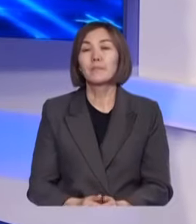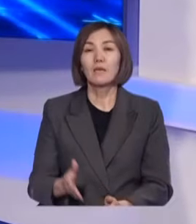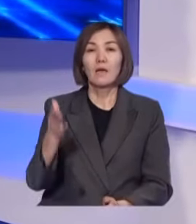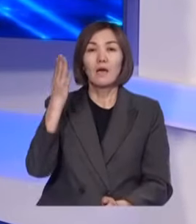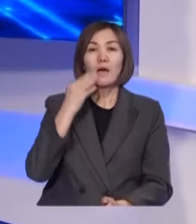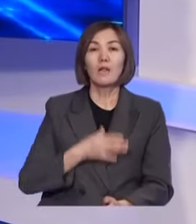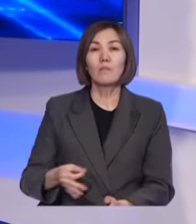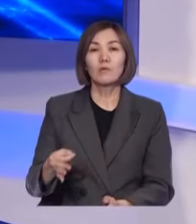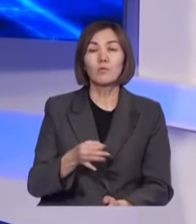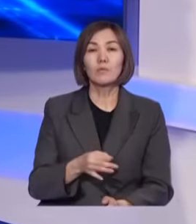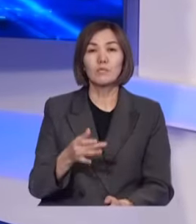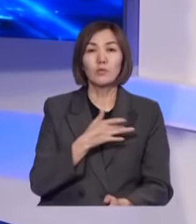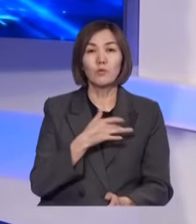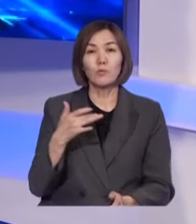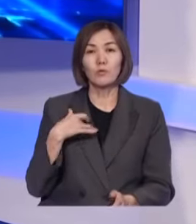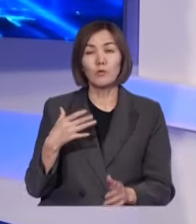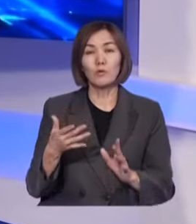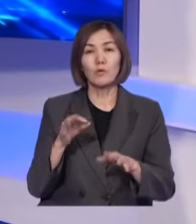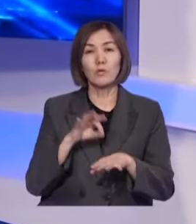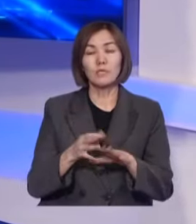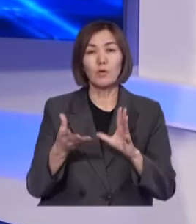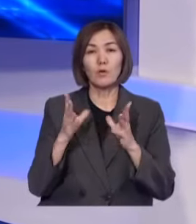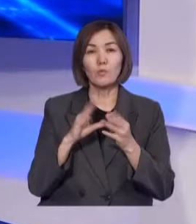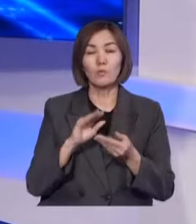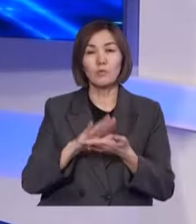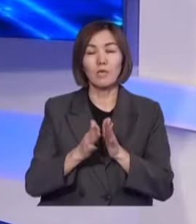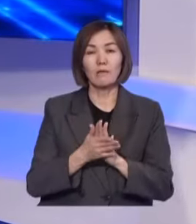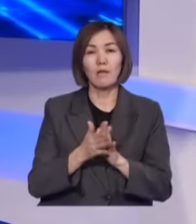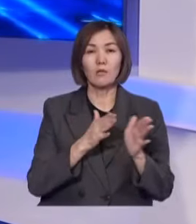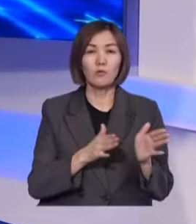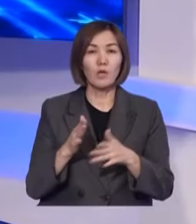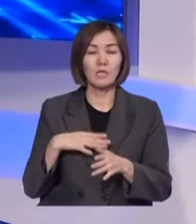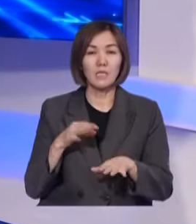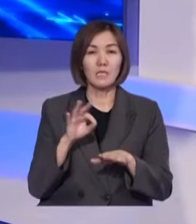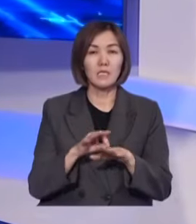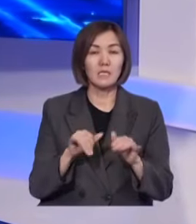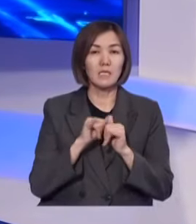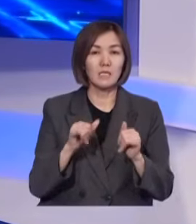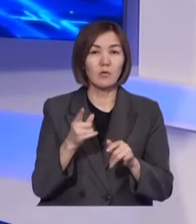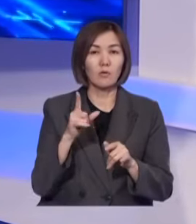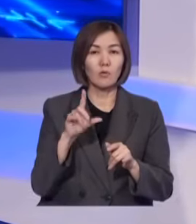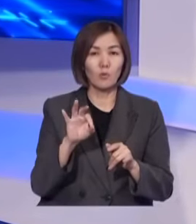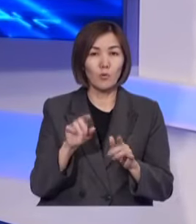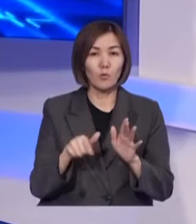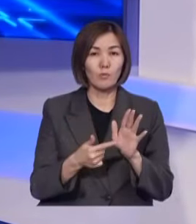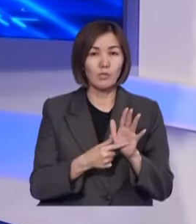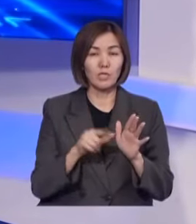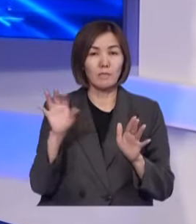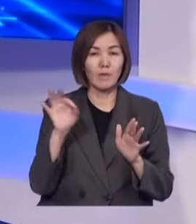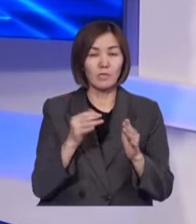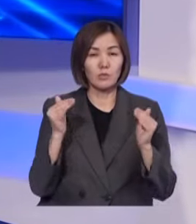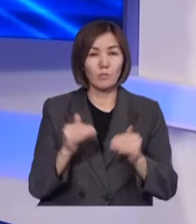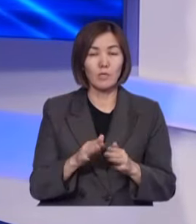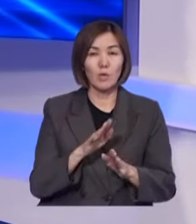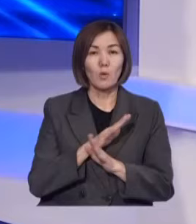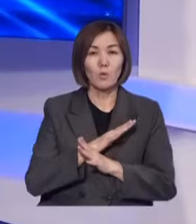Сондай Алматы облысында туберкулез бойынша эпидемиологиялық жағдай тұрақты, дерттің таралуы 0.7%-ға төмендеген. Өлім жетім